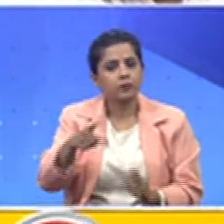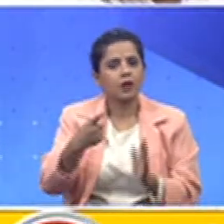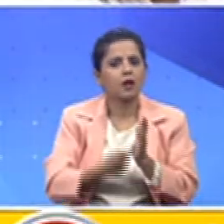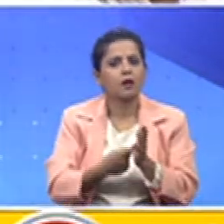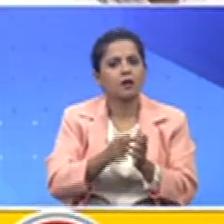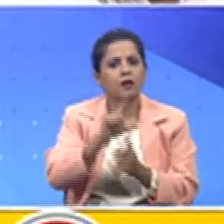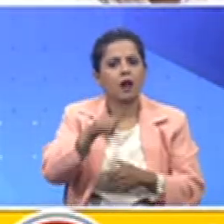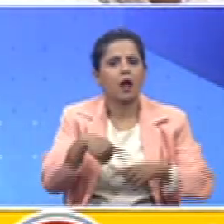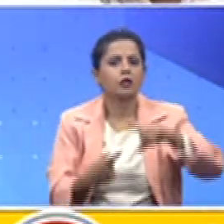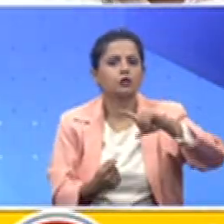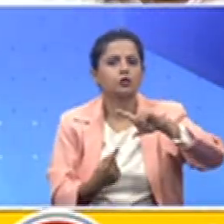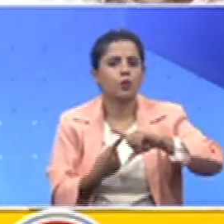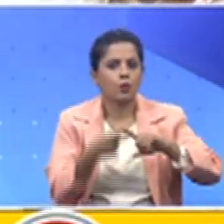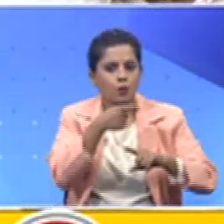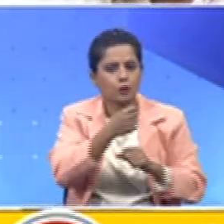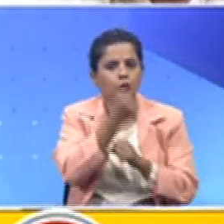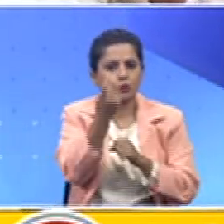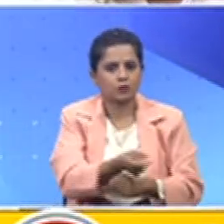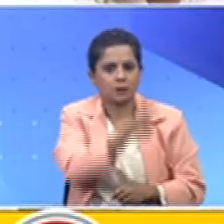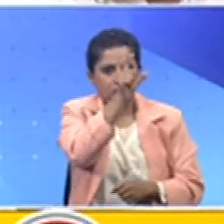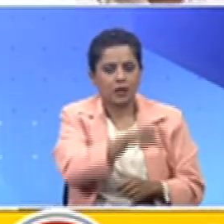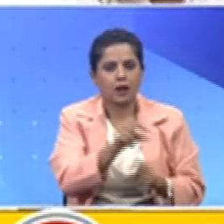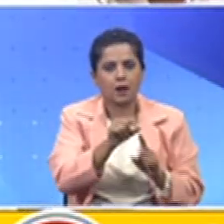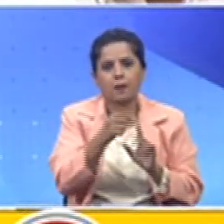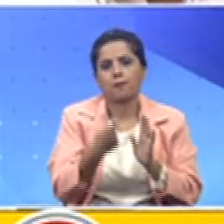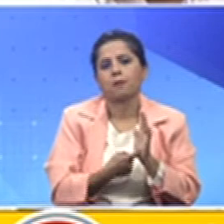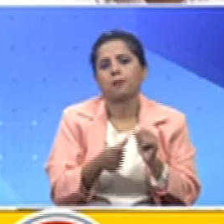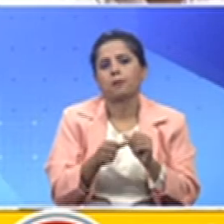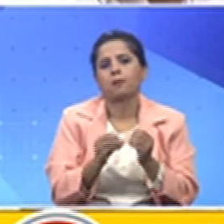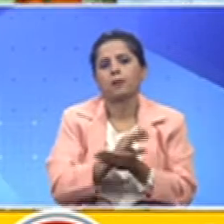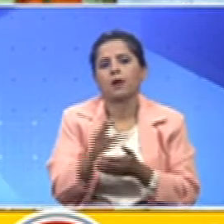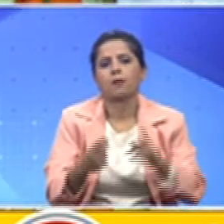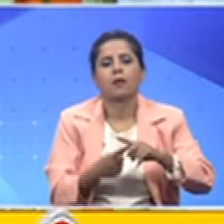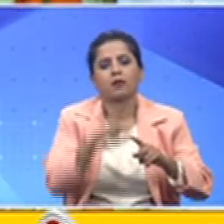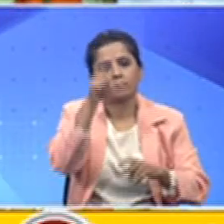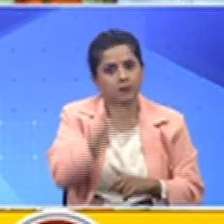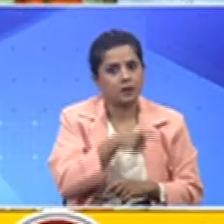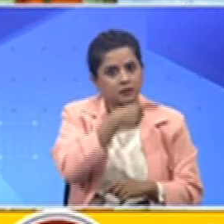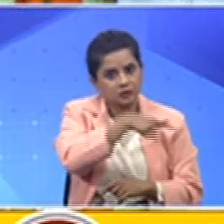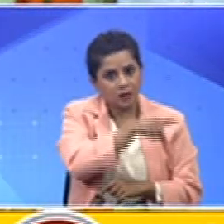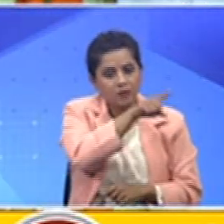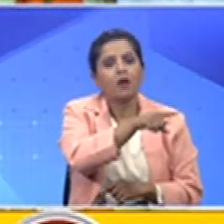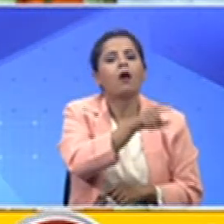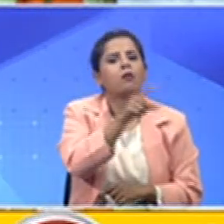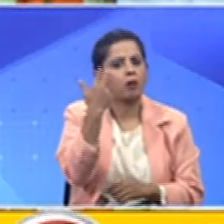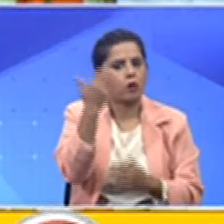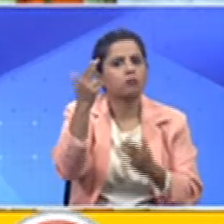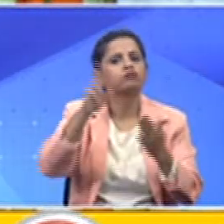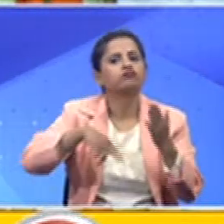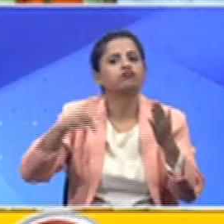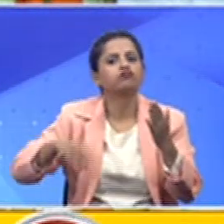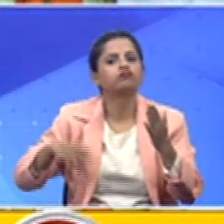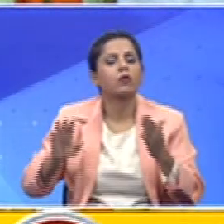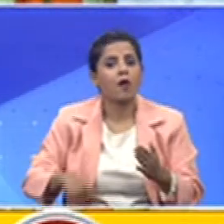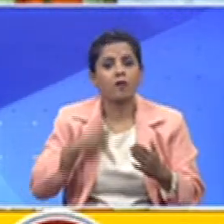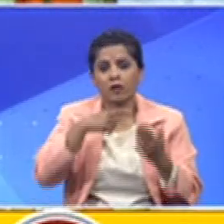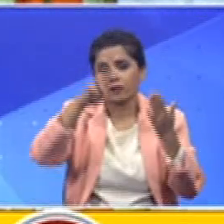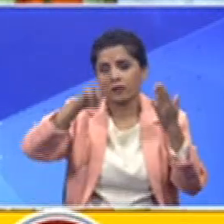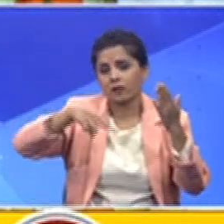के एक आर्टिस्ट प्रभात सिंह मोडभाई बरहाट जी ने बनाई थी। ये